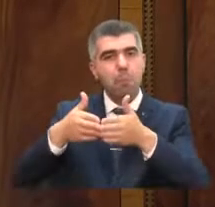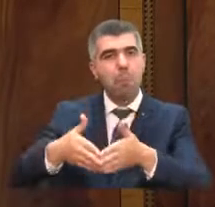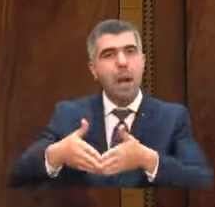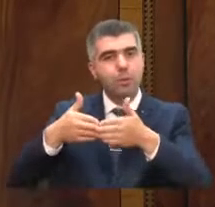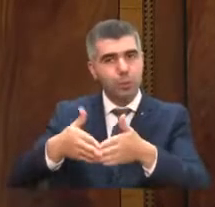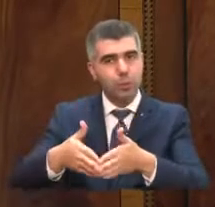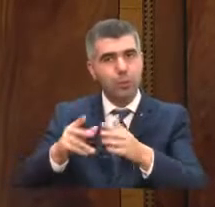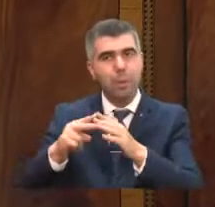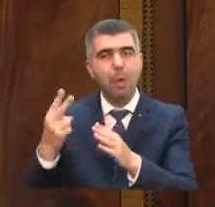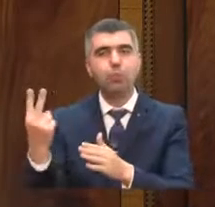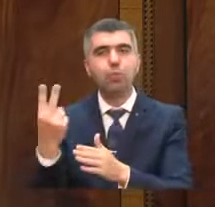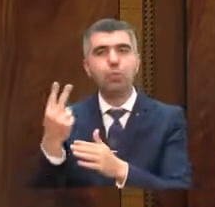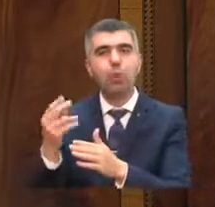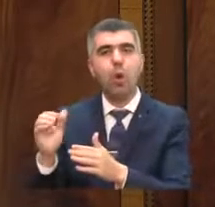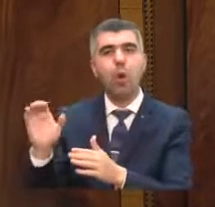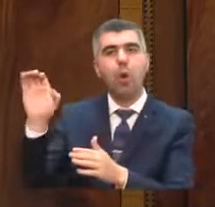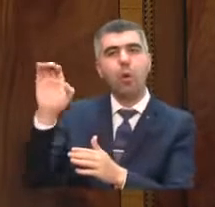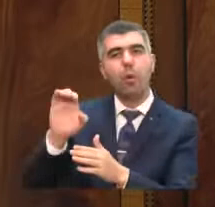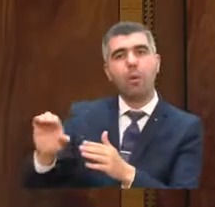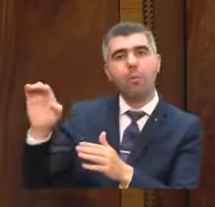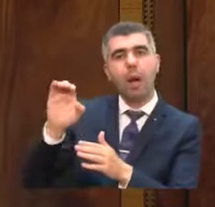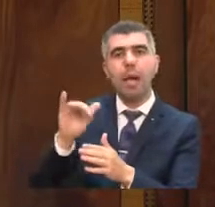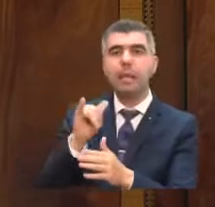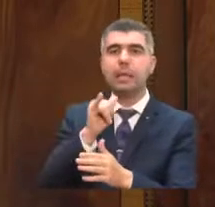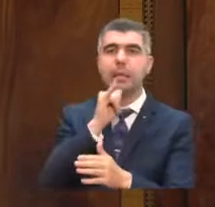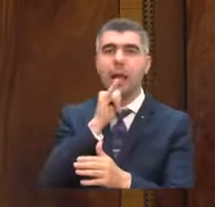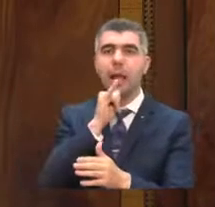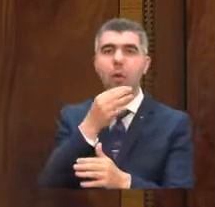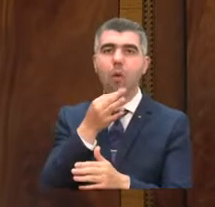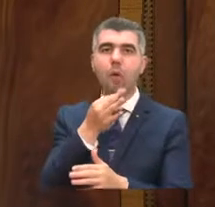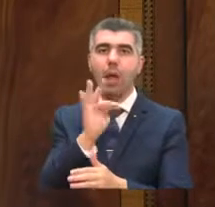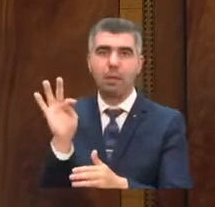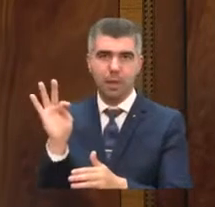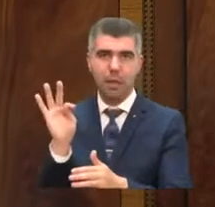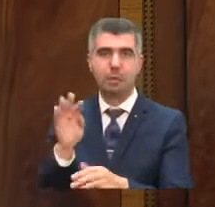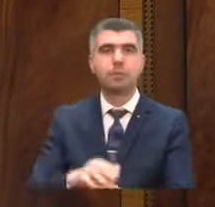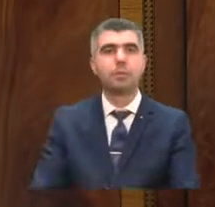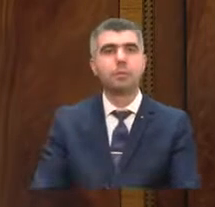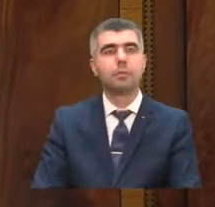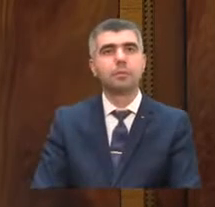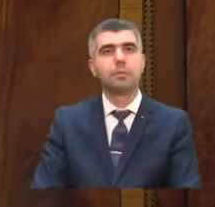سات والميناء ديال جين في إيطاليا. سات فرنسا وجين في إيطاليا.